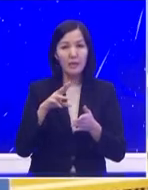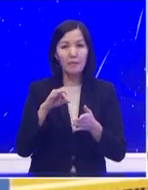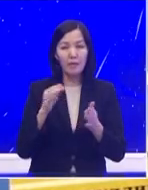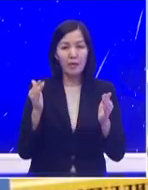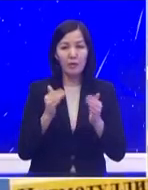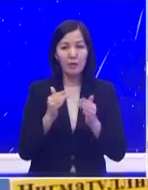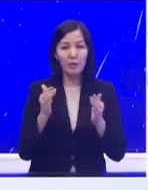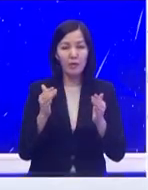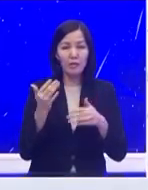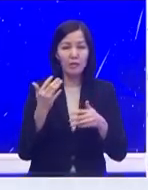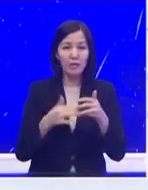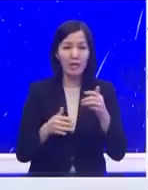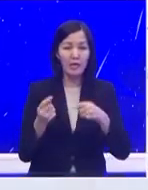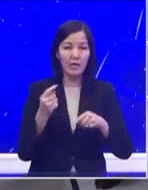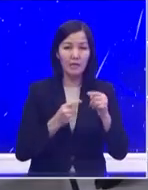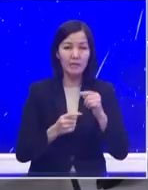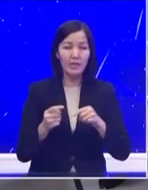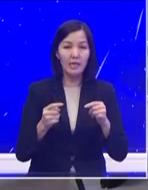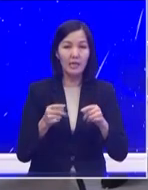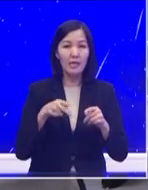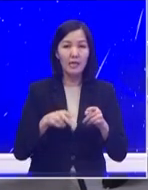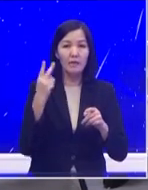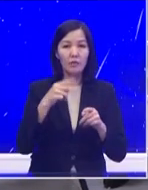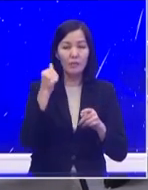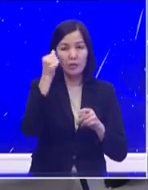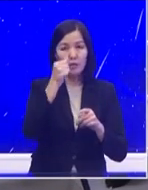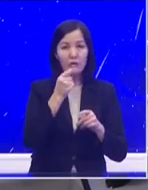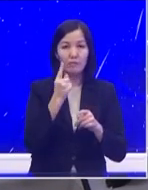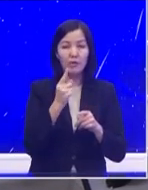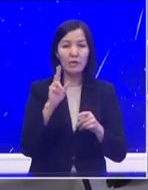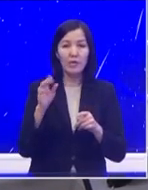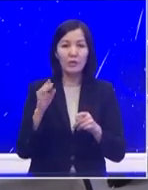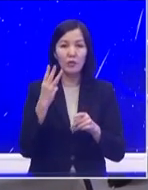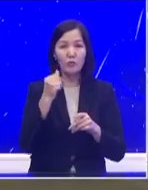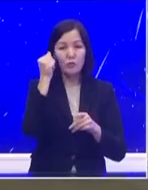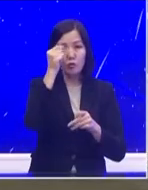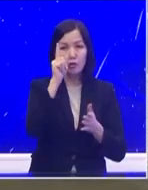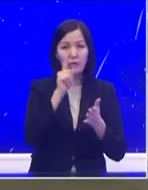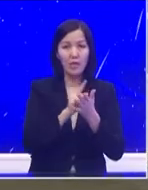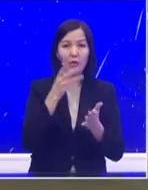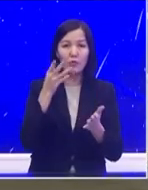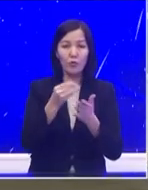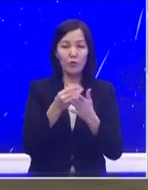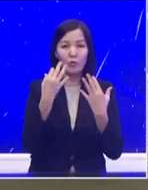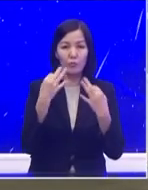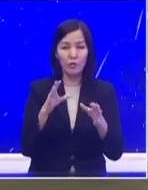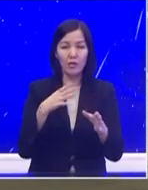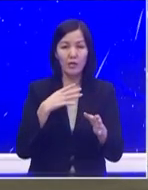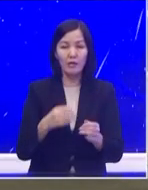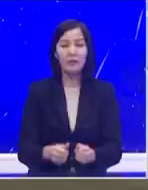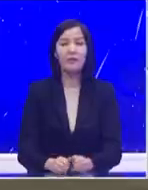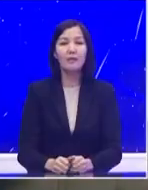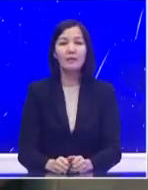шағын кәсіпкерлік субъектілері 2020 жылдың 1 қаңтарынан бастап 3 жыл мерзімге табыс салығынан босатылған.